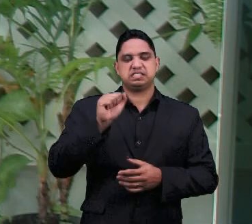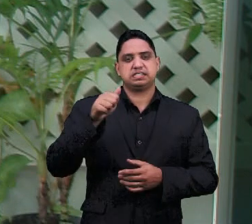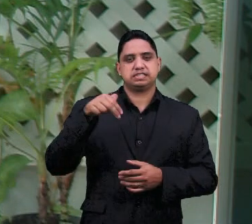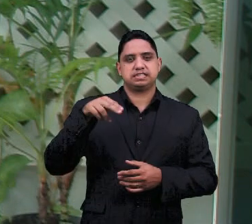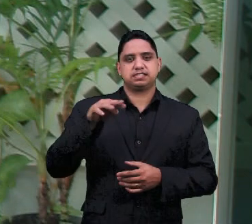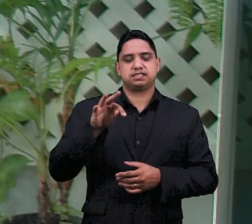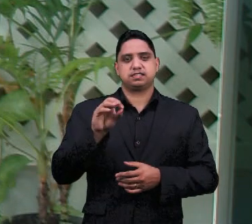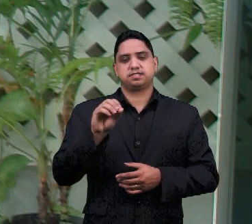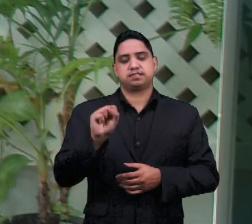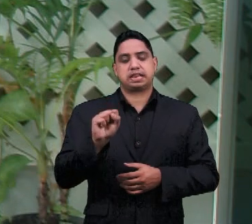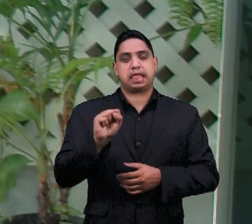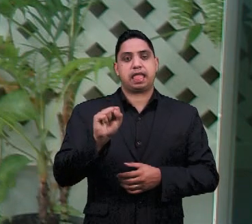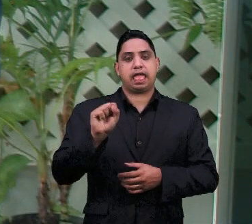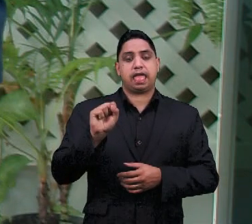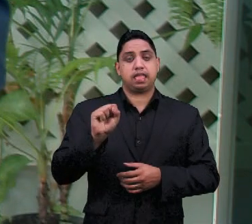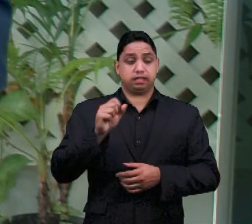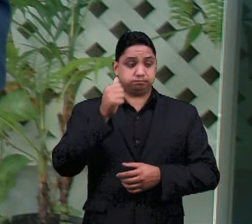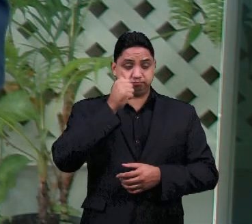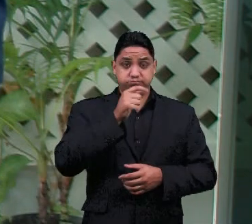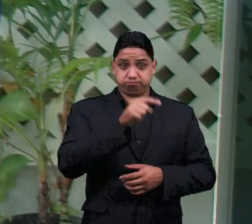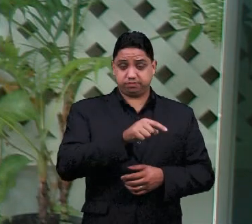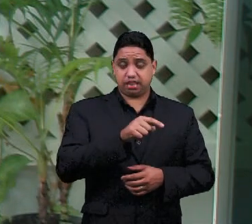notre sœur